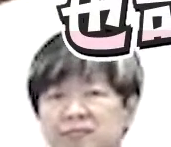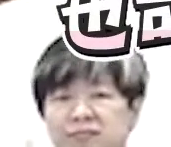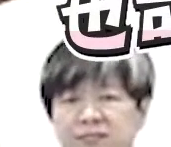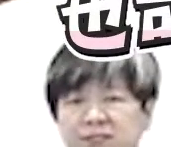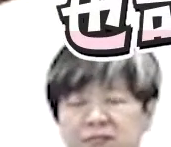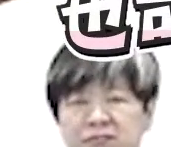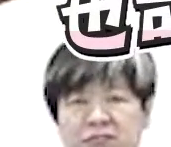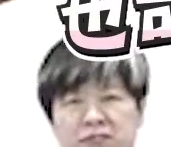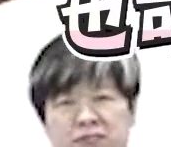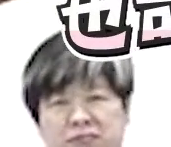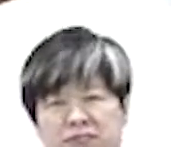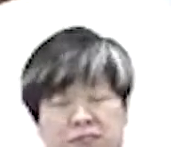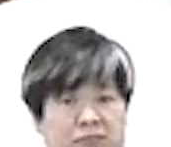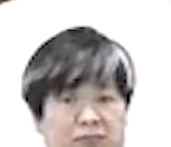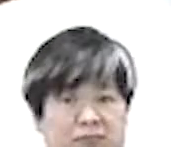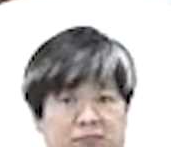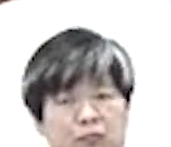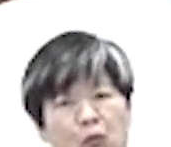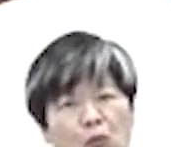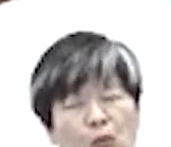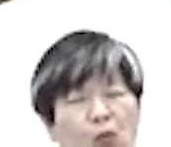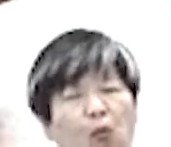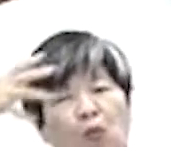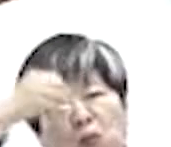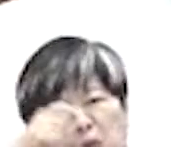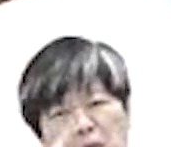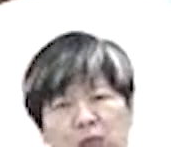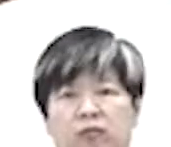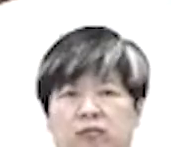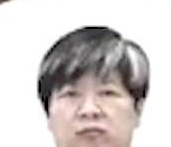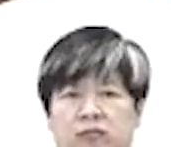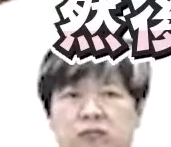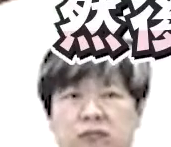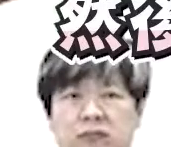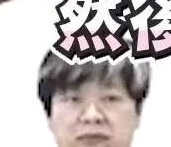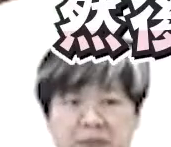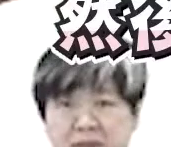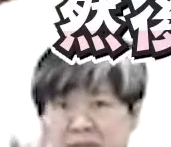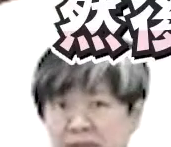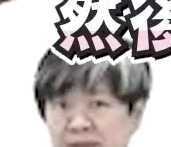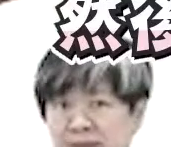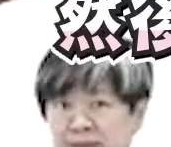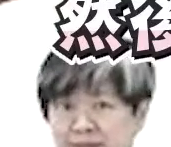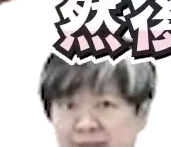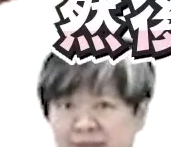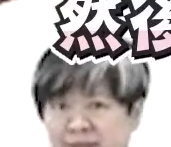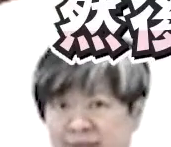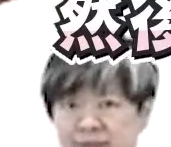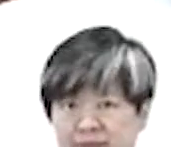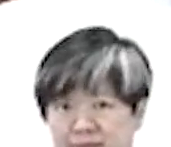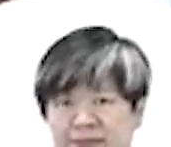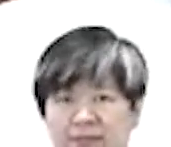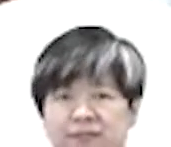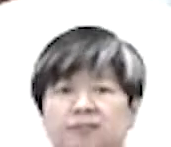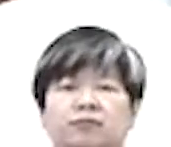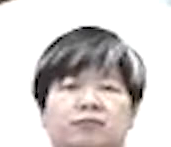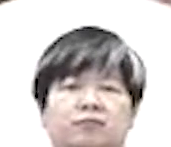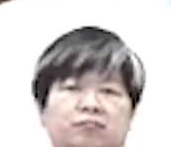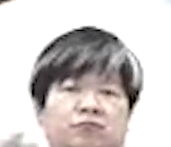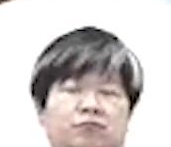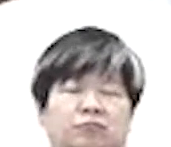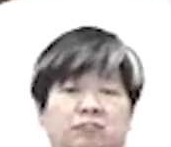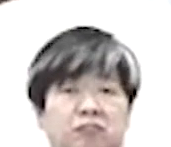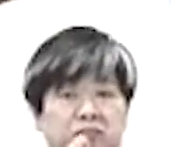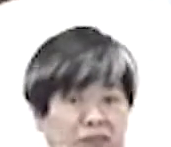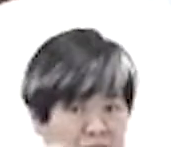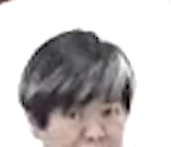协会进去教他们啊，我们只要去运用这些去媒合，然后把这些社团也给他们一些补助，他们愿意进去教我们就一